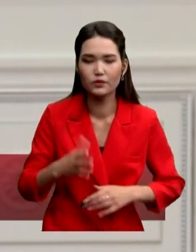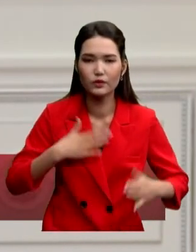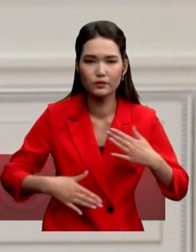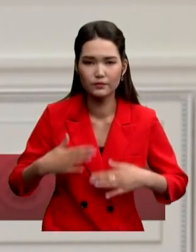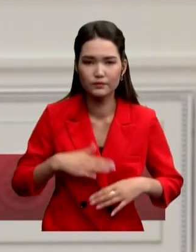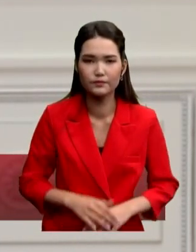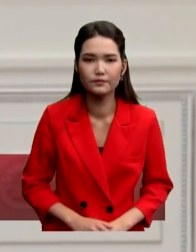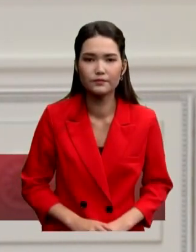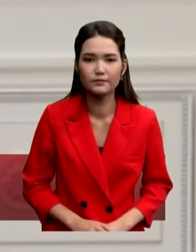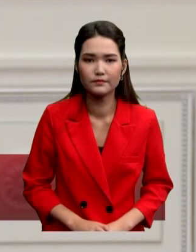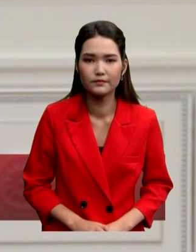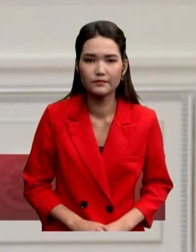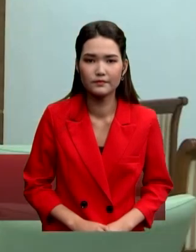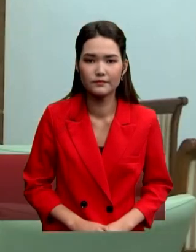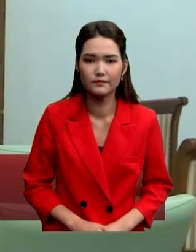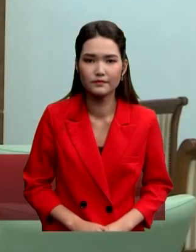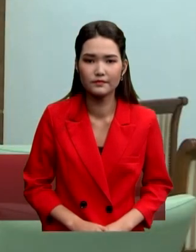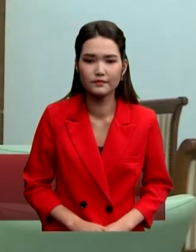қуаныштымын.